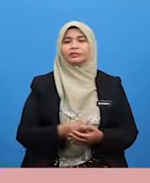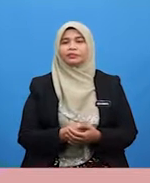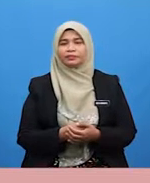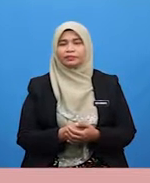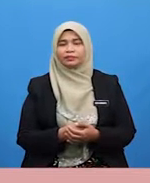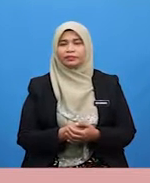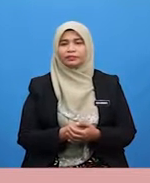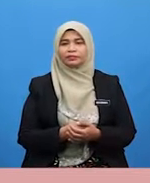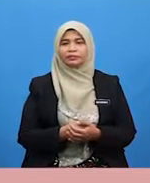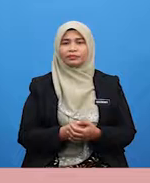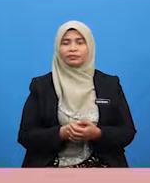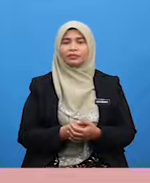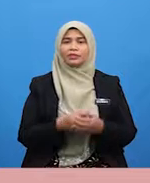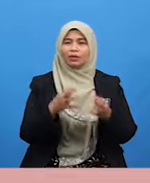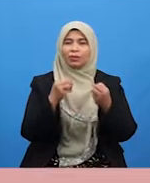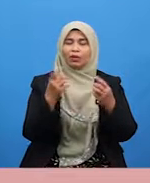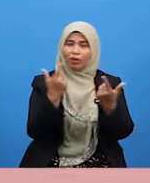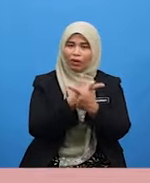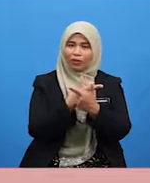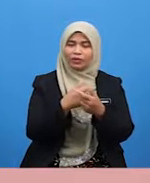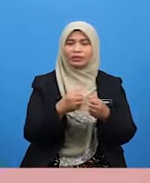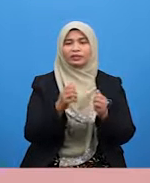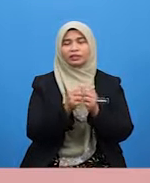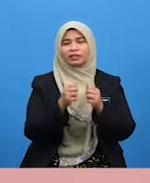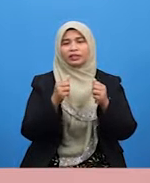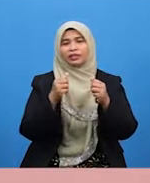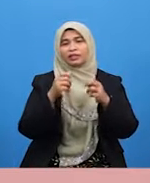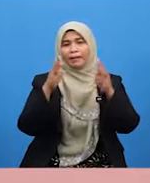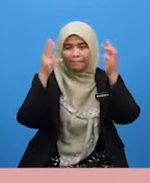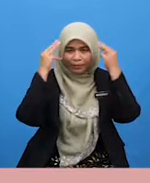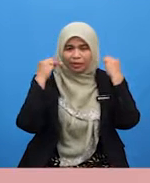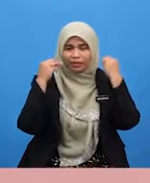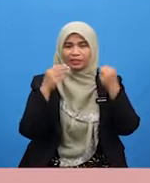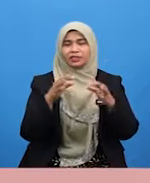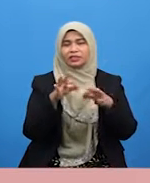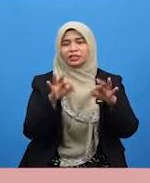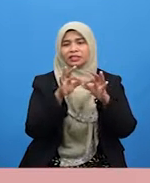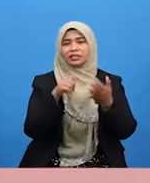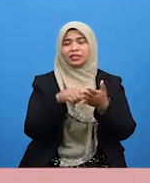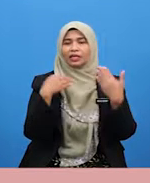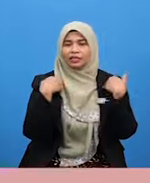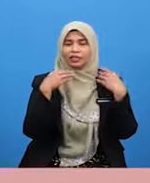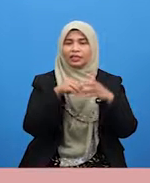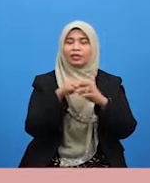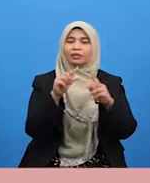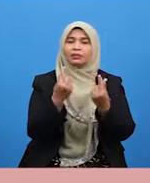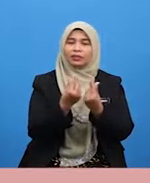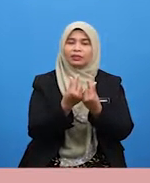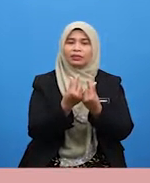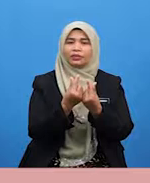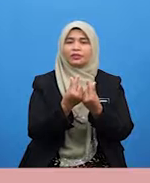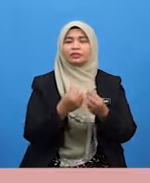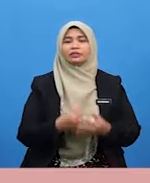populariti Kaabah di Mekah. Namun gagal. Kisahnya ada di dalam Al-Quran Surah Al-Fil ayat 1 hingga